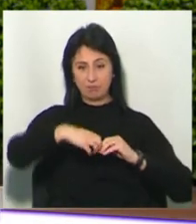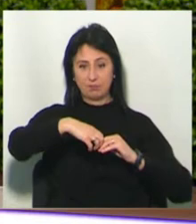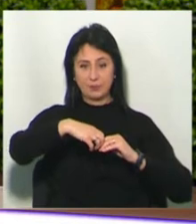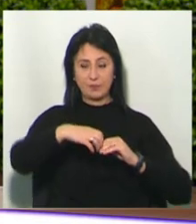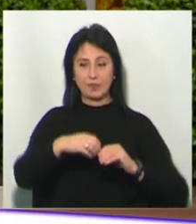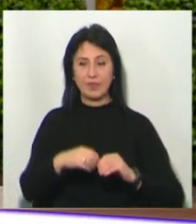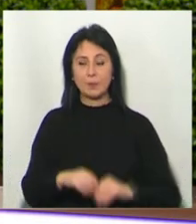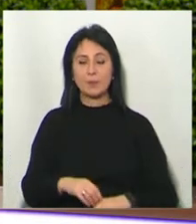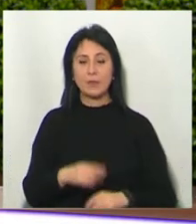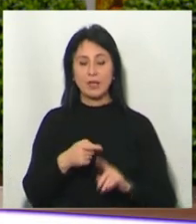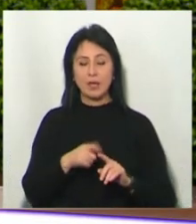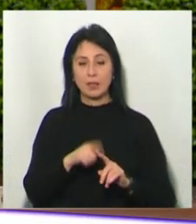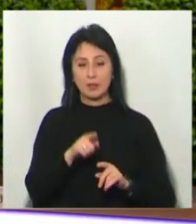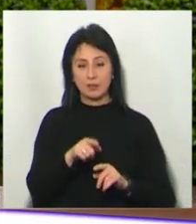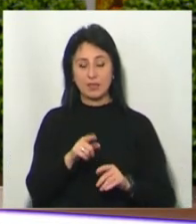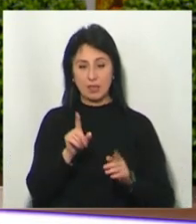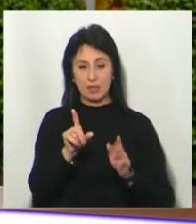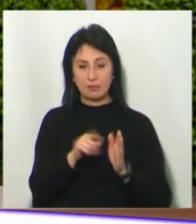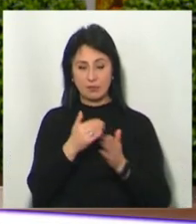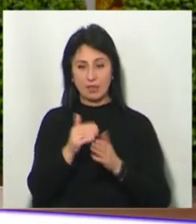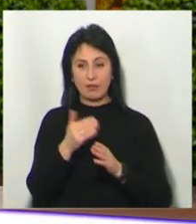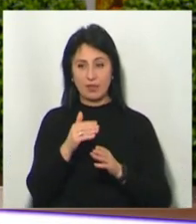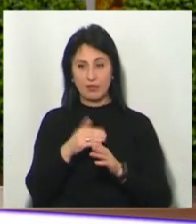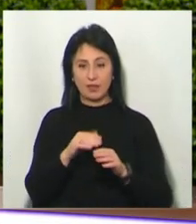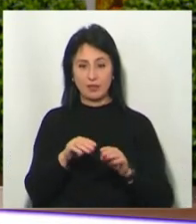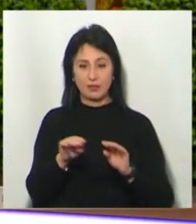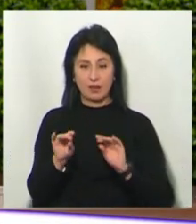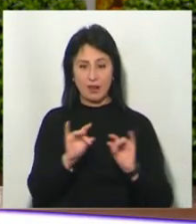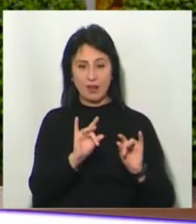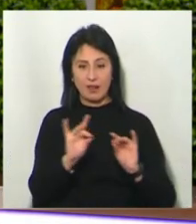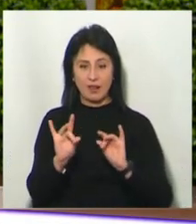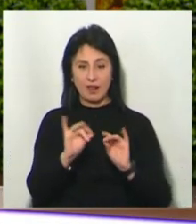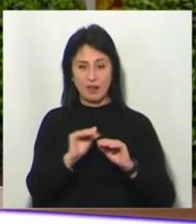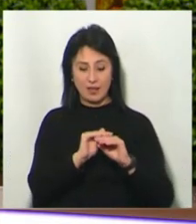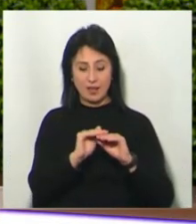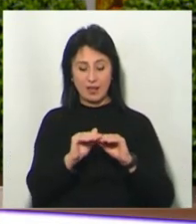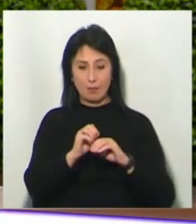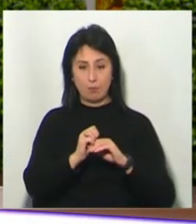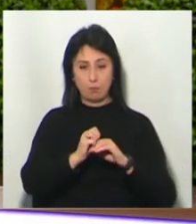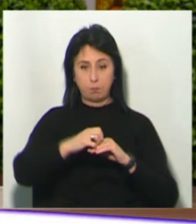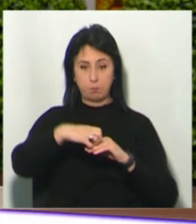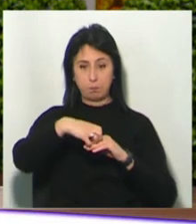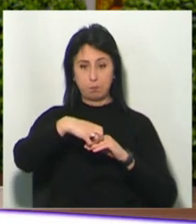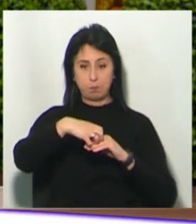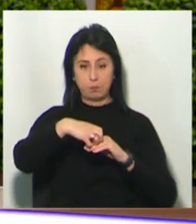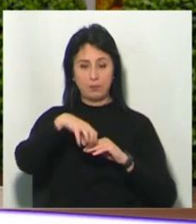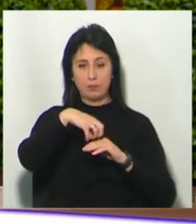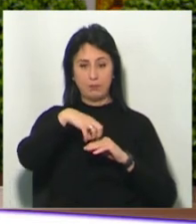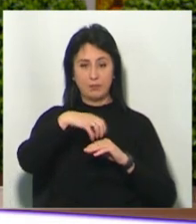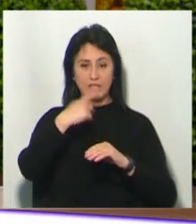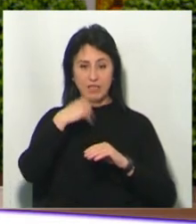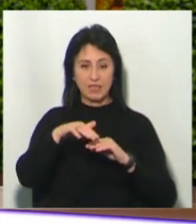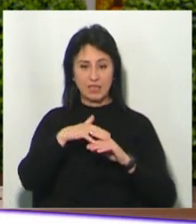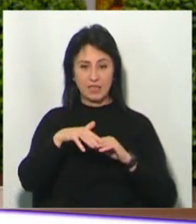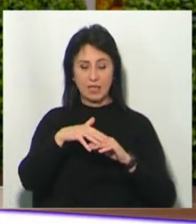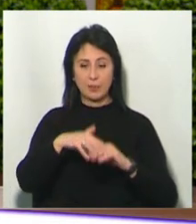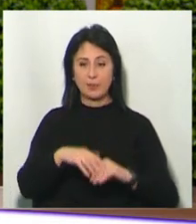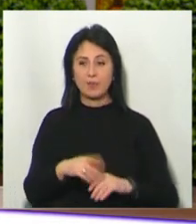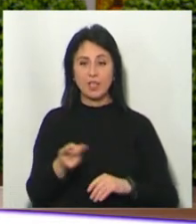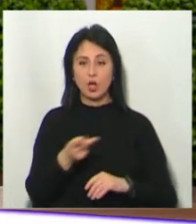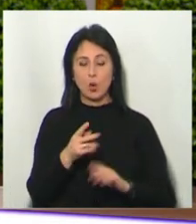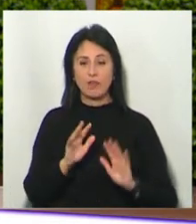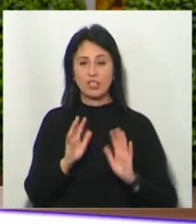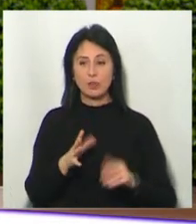დადასტურება ძალიან რთულია და თანდათან ხდება ელასტიური შრის გამობერვა და ჭყალებდება ანევრიზმა. ეს